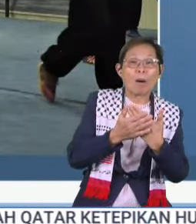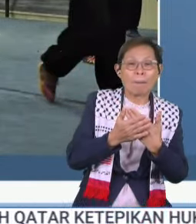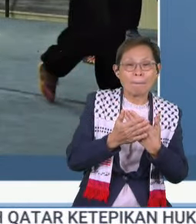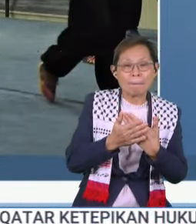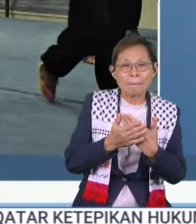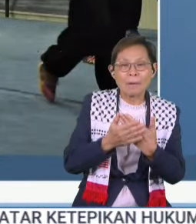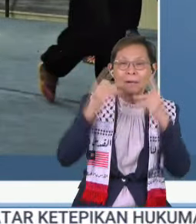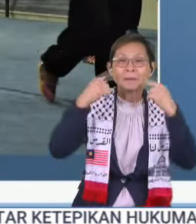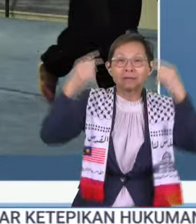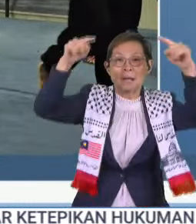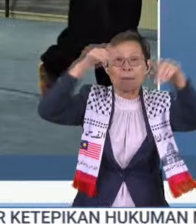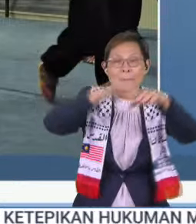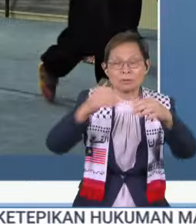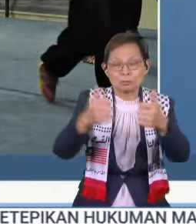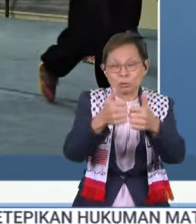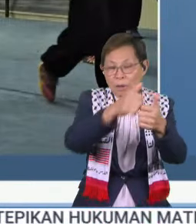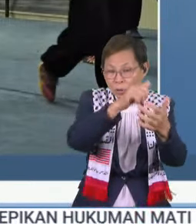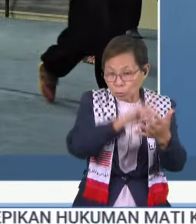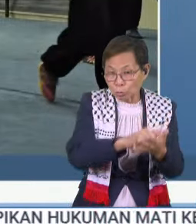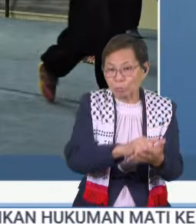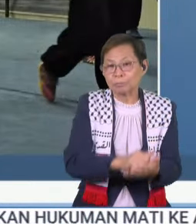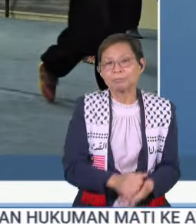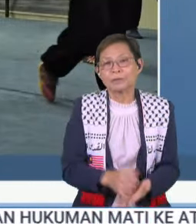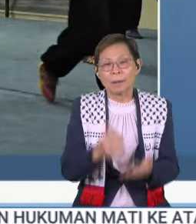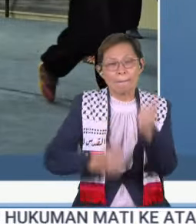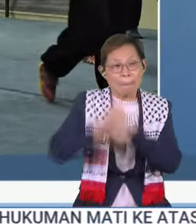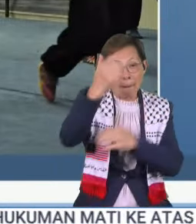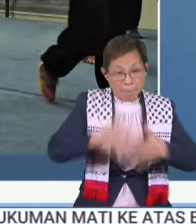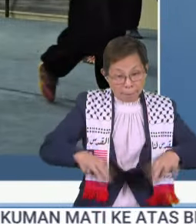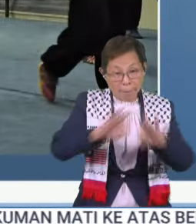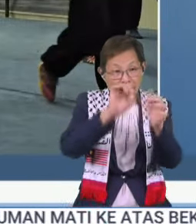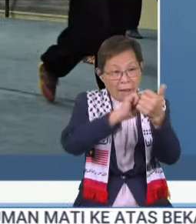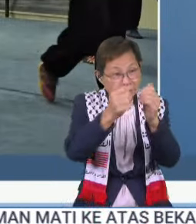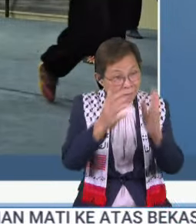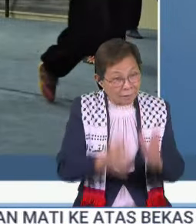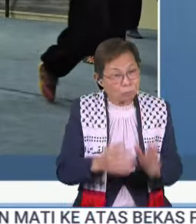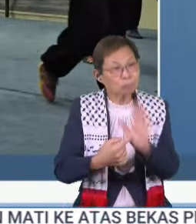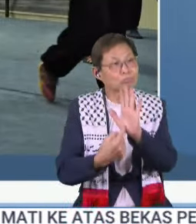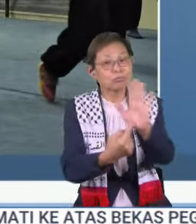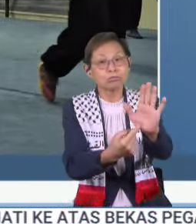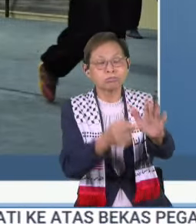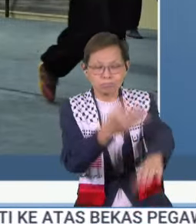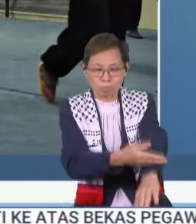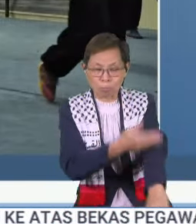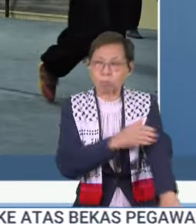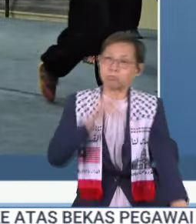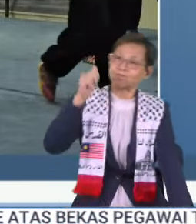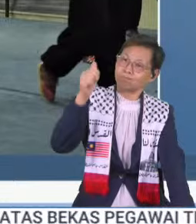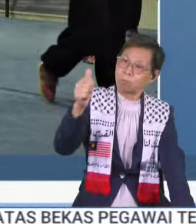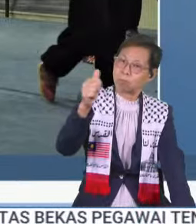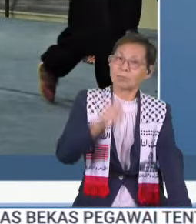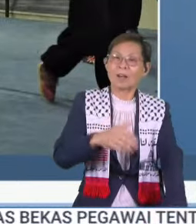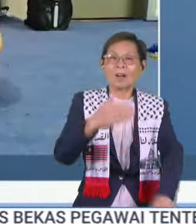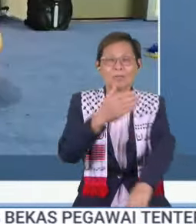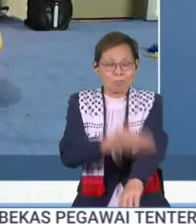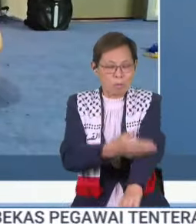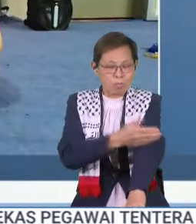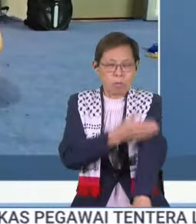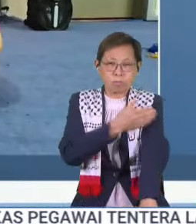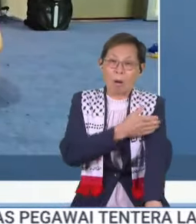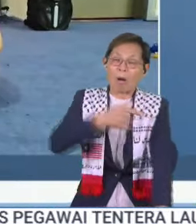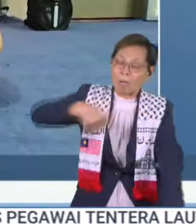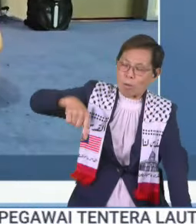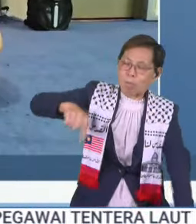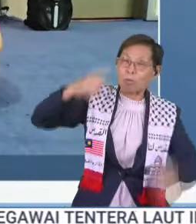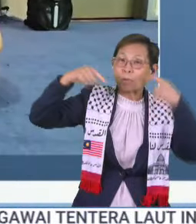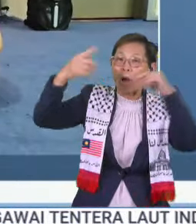temasya sukan itu nanti. Tambahnya, apa yang penting ialah para atlet dapat menunjukkan prestasi yang baik selain meningkatkan mutu